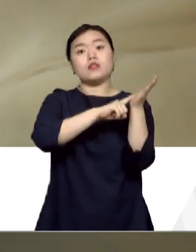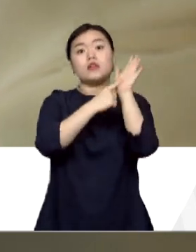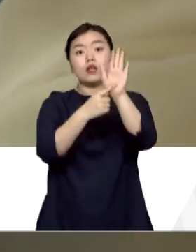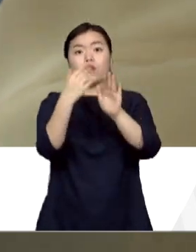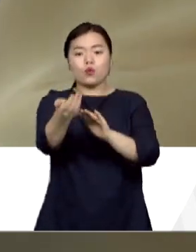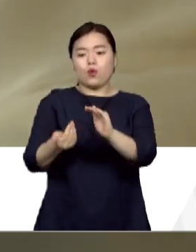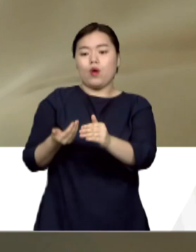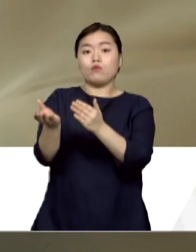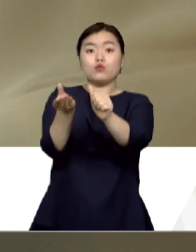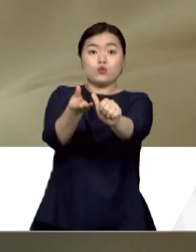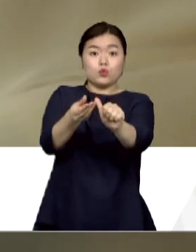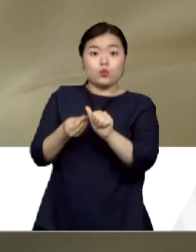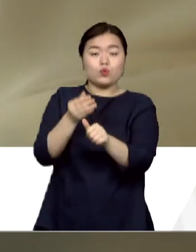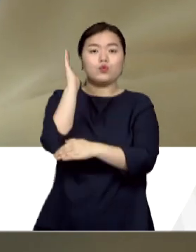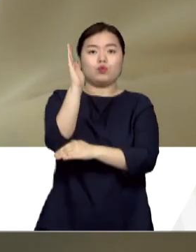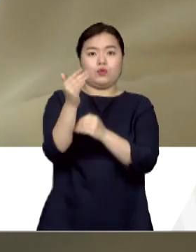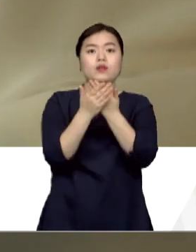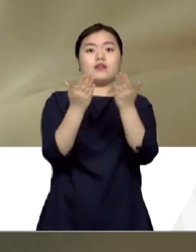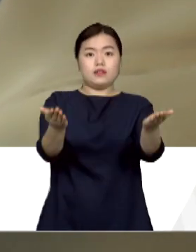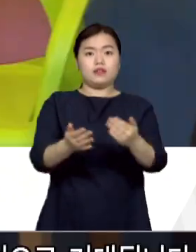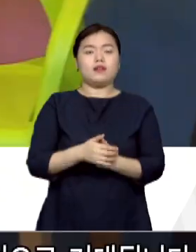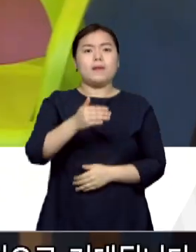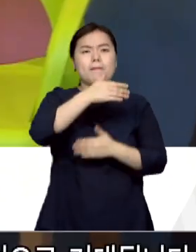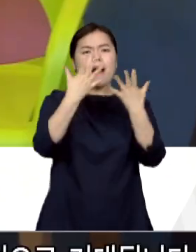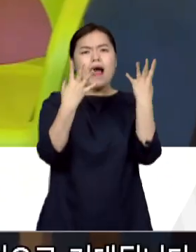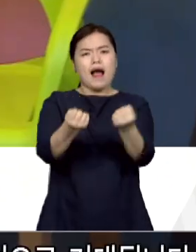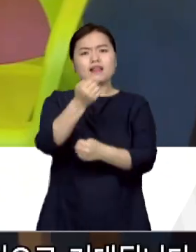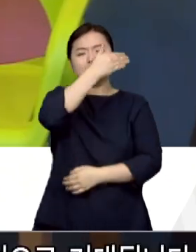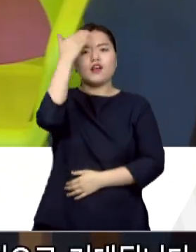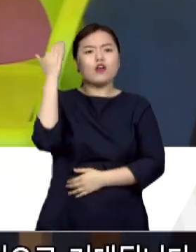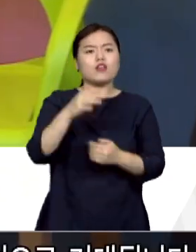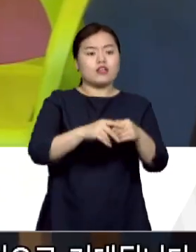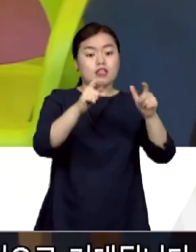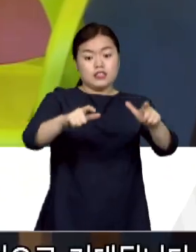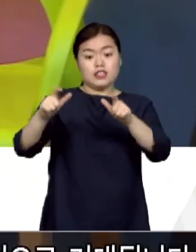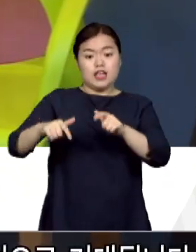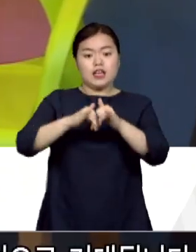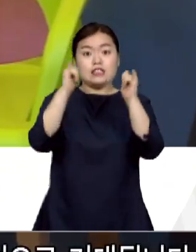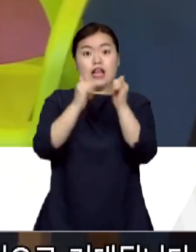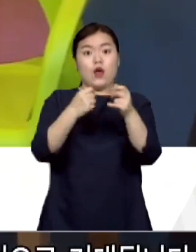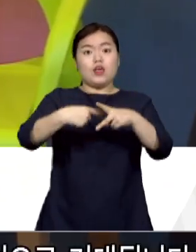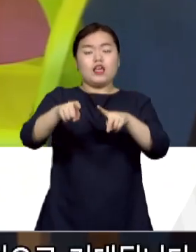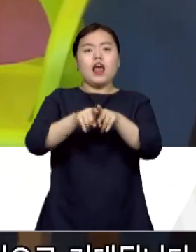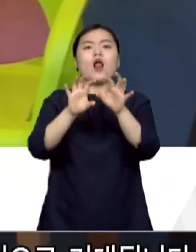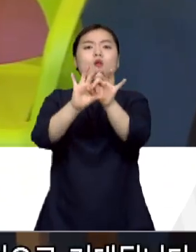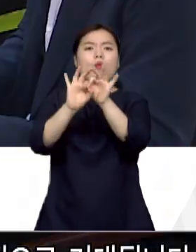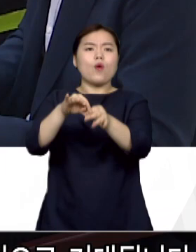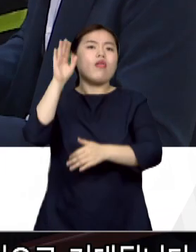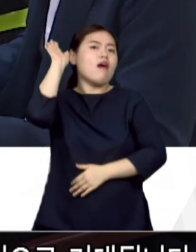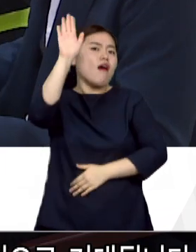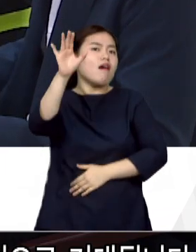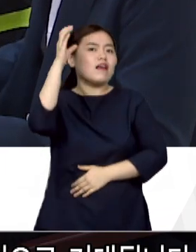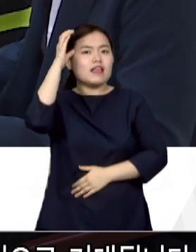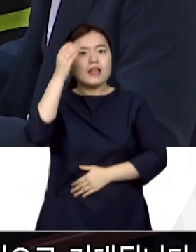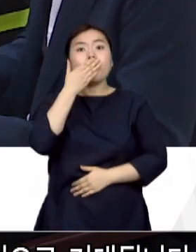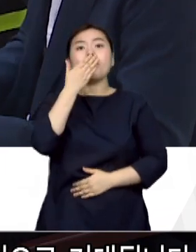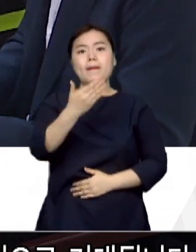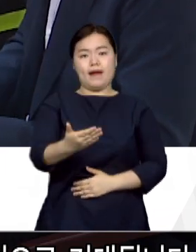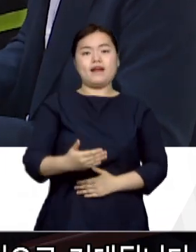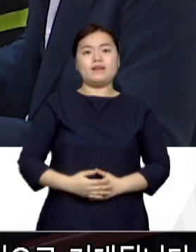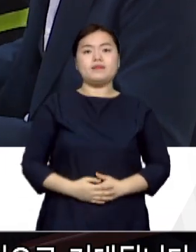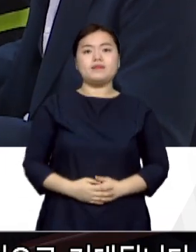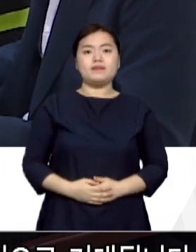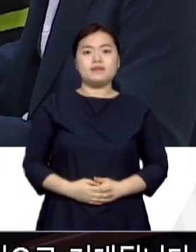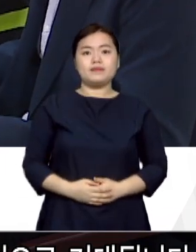다루고 외부 인사 초청 특강을 진행합니다. 많은 청년들이 지역사회에 대한 폭넓은 이해를 통해 더 나은